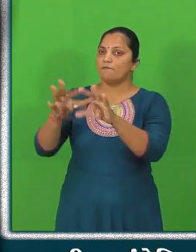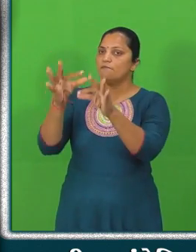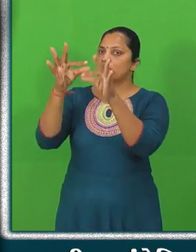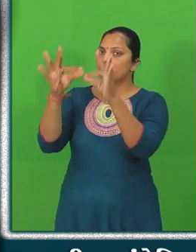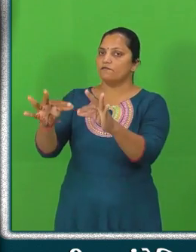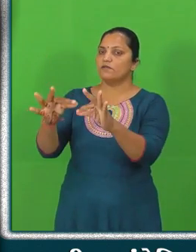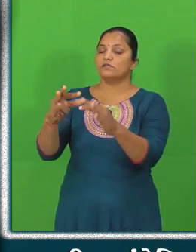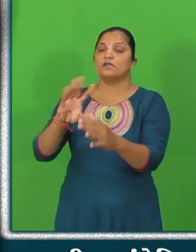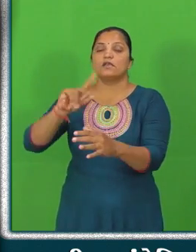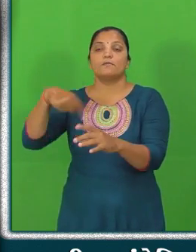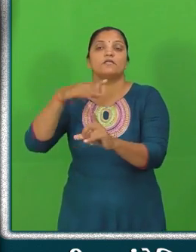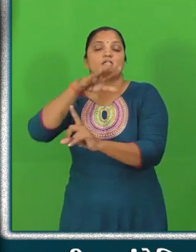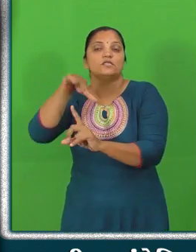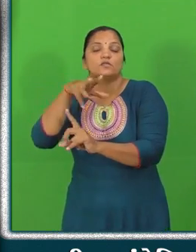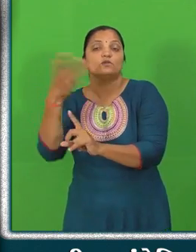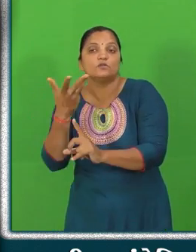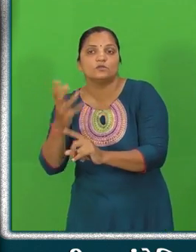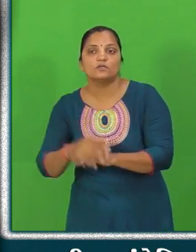શું પરિસ્થિતિ થાય છે.